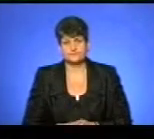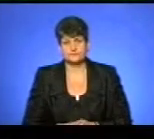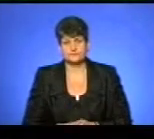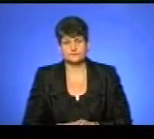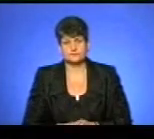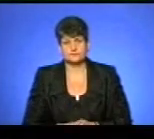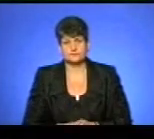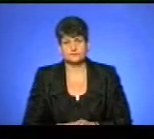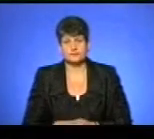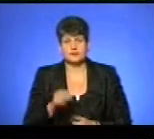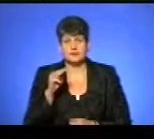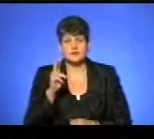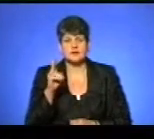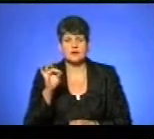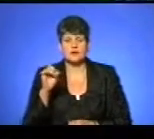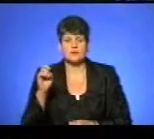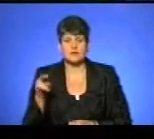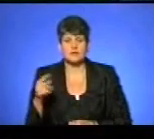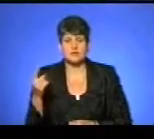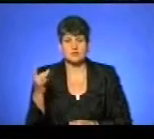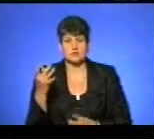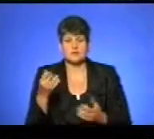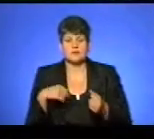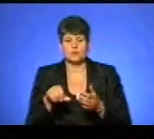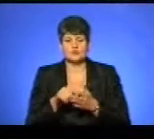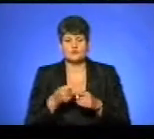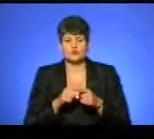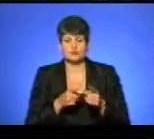Тарас Карп'юк вперше бере участь у такому вишколі.